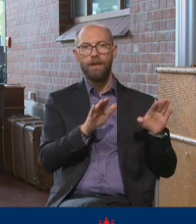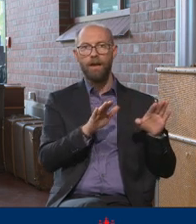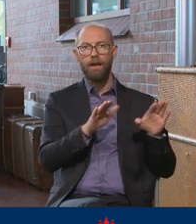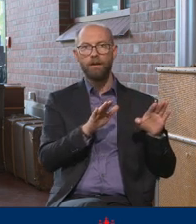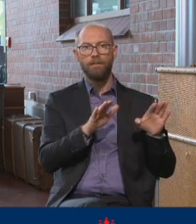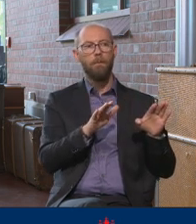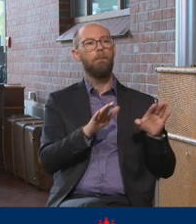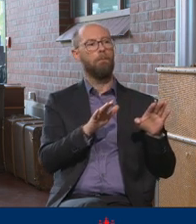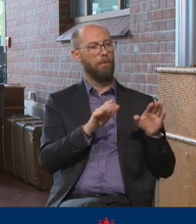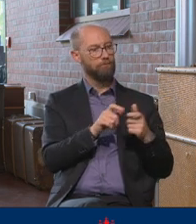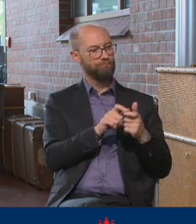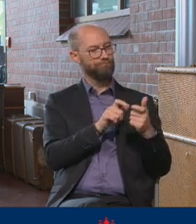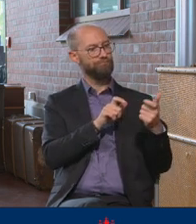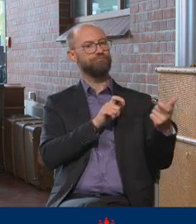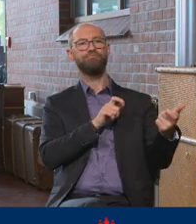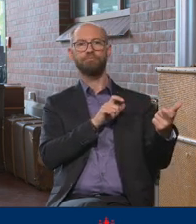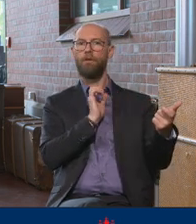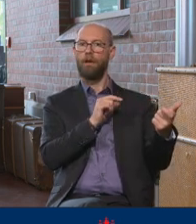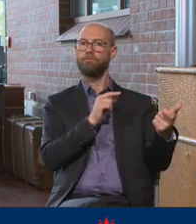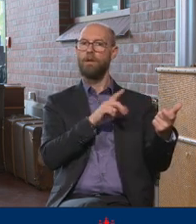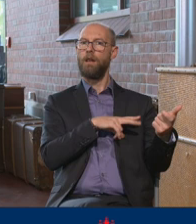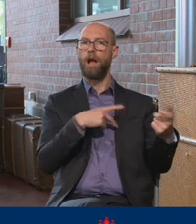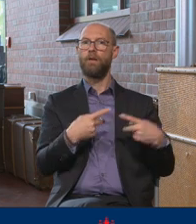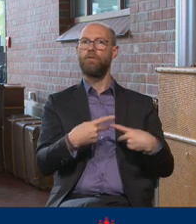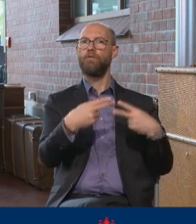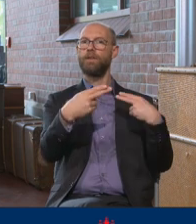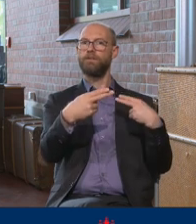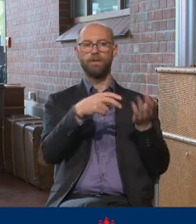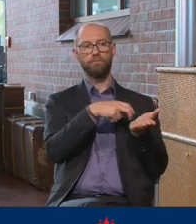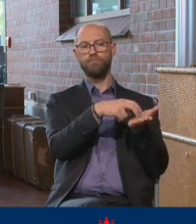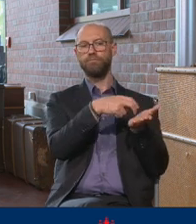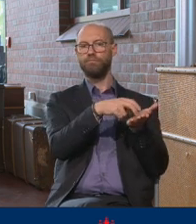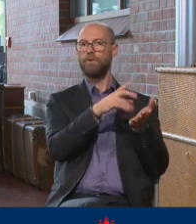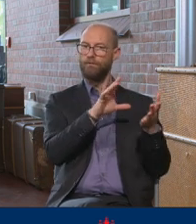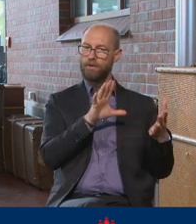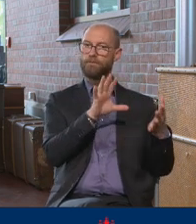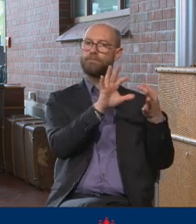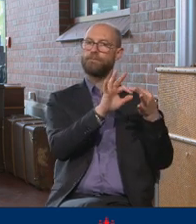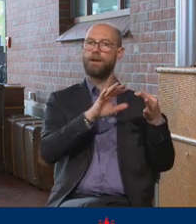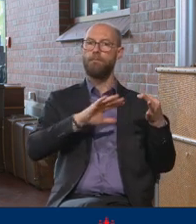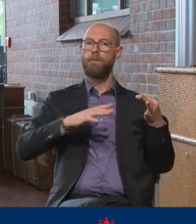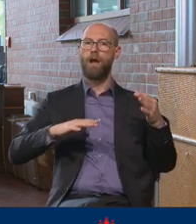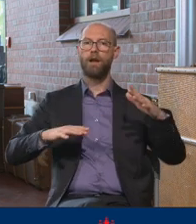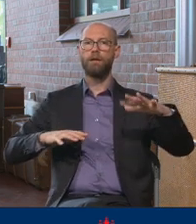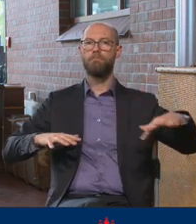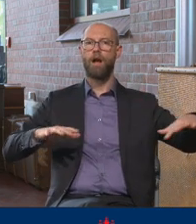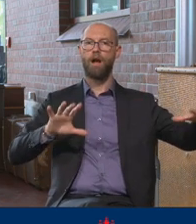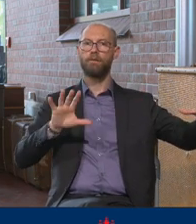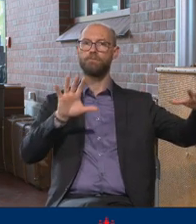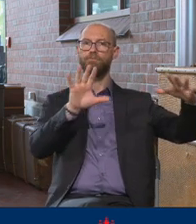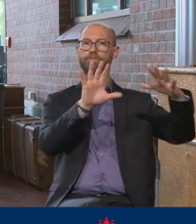entstehen und dass somit eigentlich langfristig eine wirklich zusammenhänge der partnerschaft entsteht